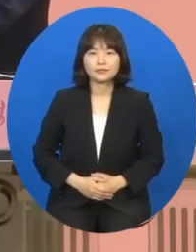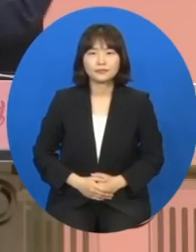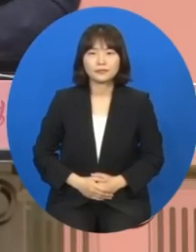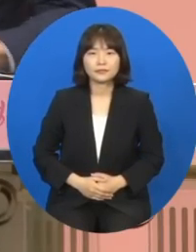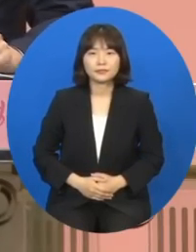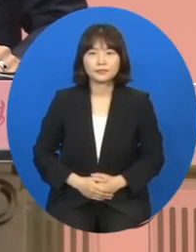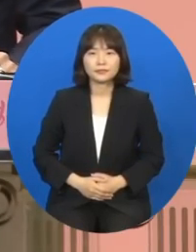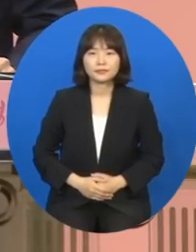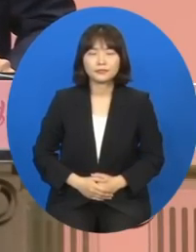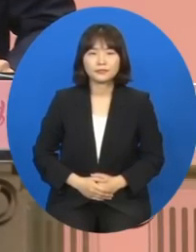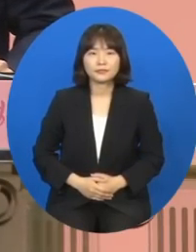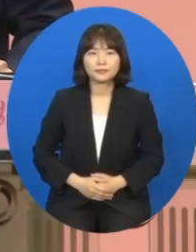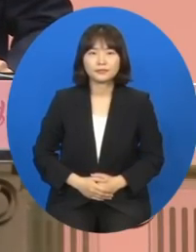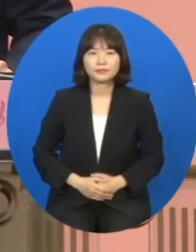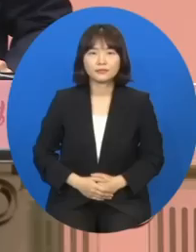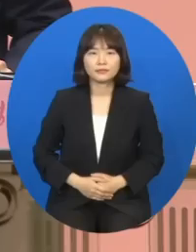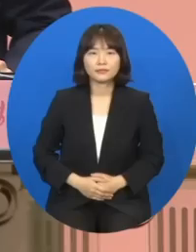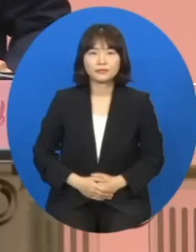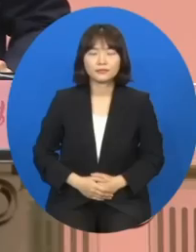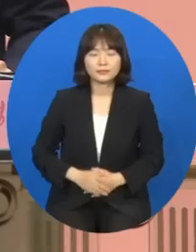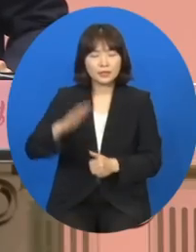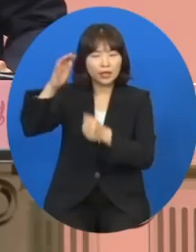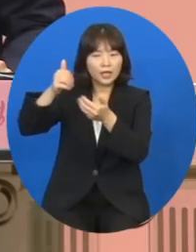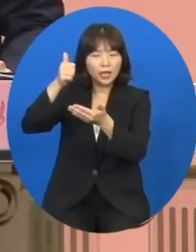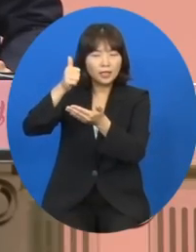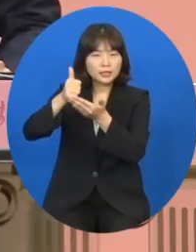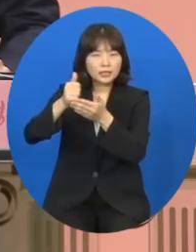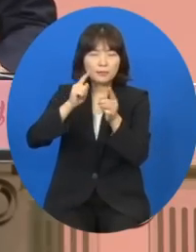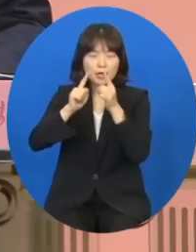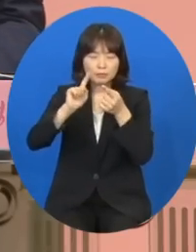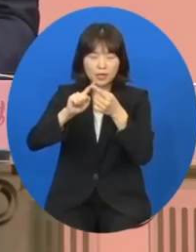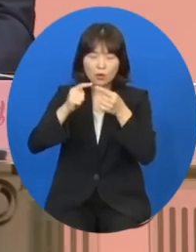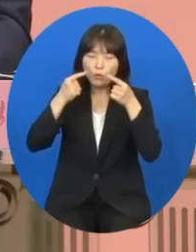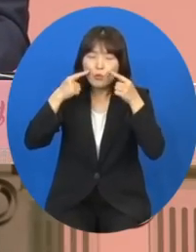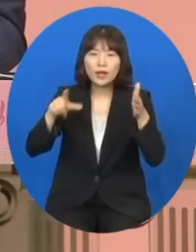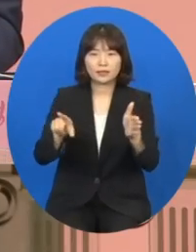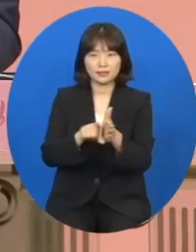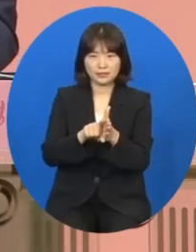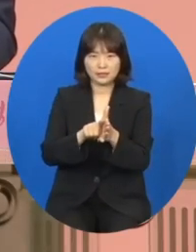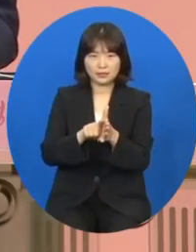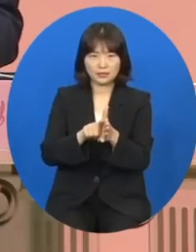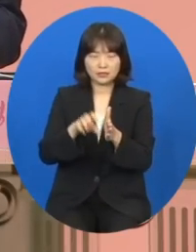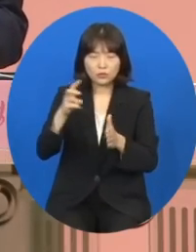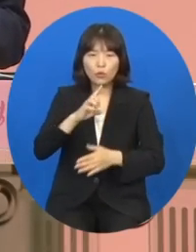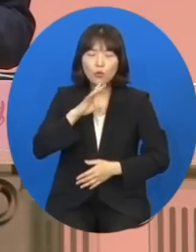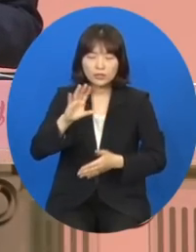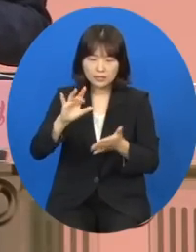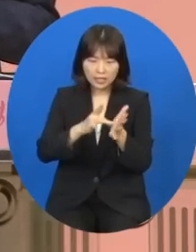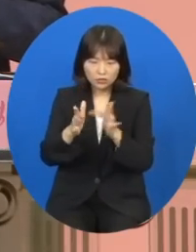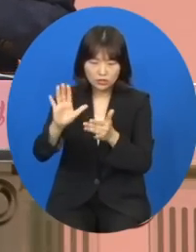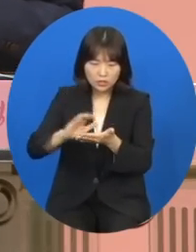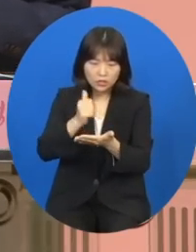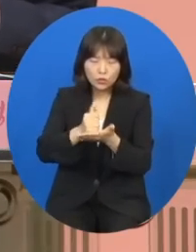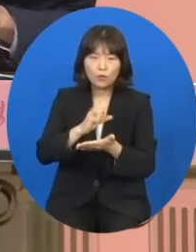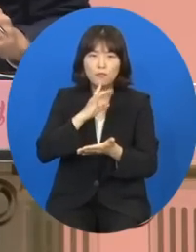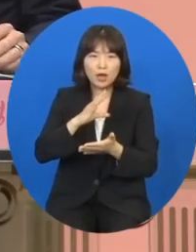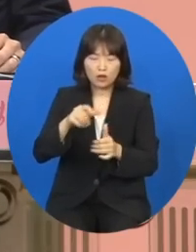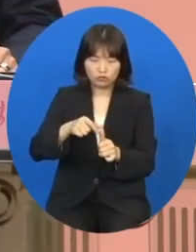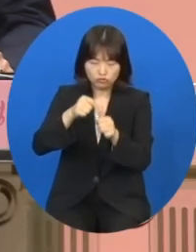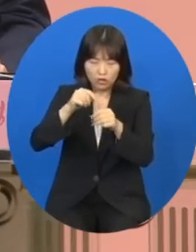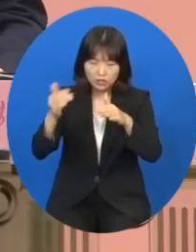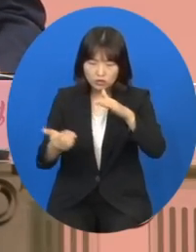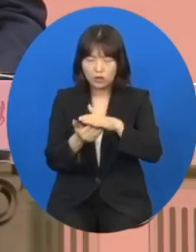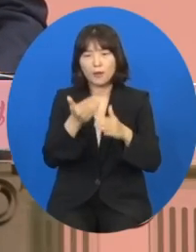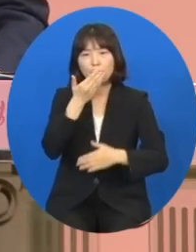으 주 있어서 그 안에서 9 욜 하나님의 말씀에 대한 확신 그리고 오직 예수 그리스도로 만 구원이 이루어질 수